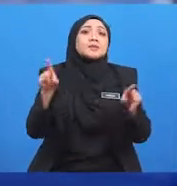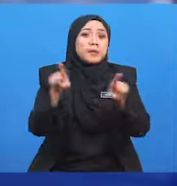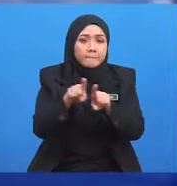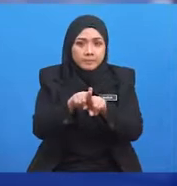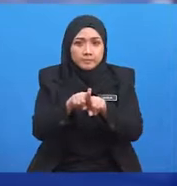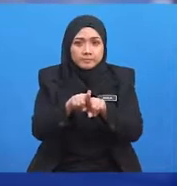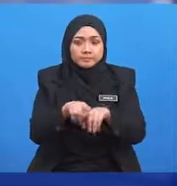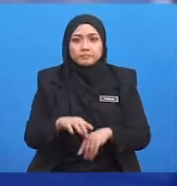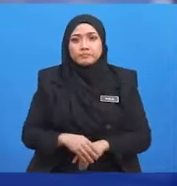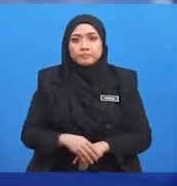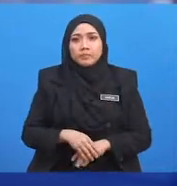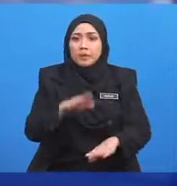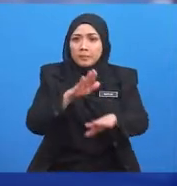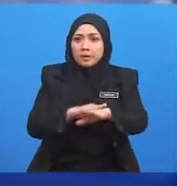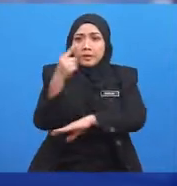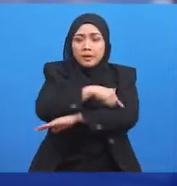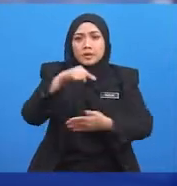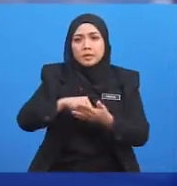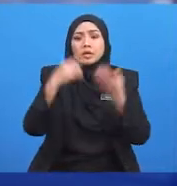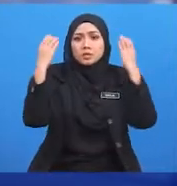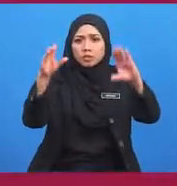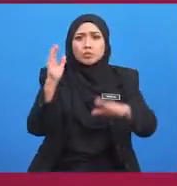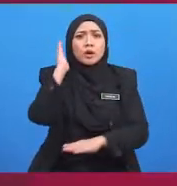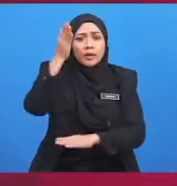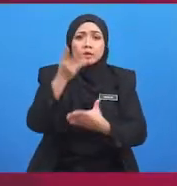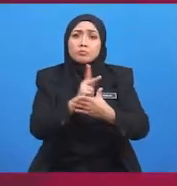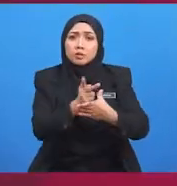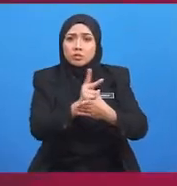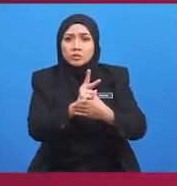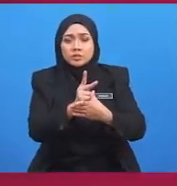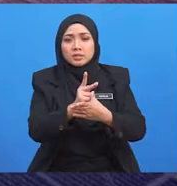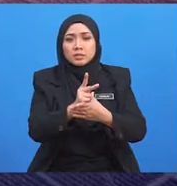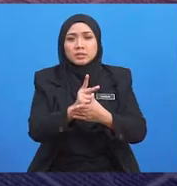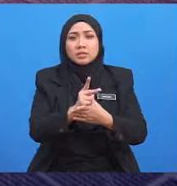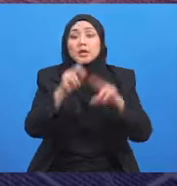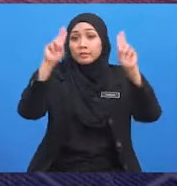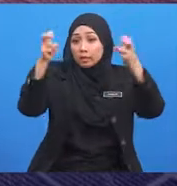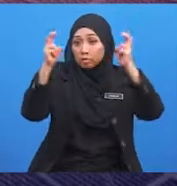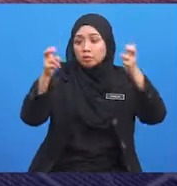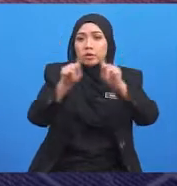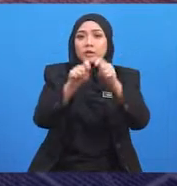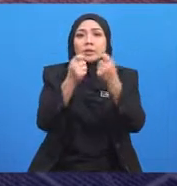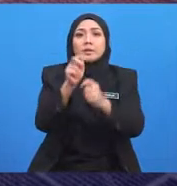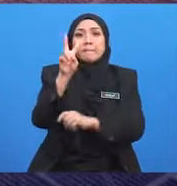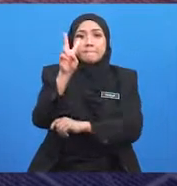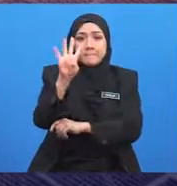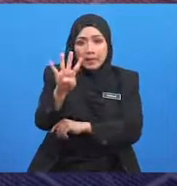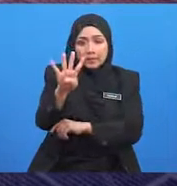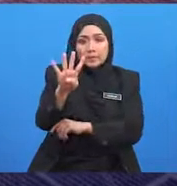Pada episod kali ini, cikgu akan berkongsi tajuk Tingkatan 4, Bab